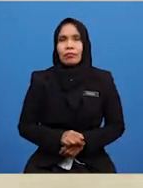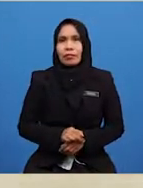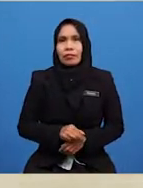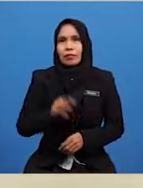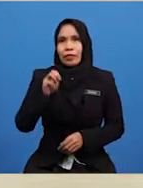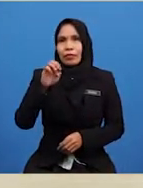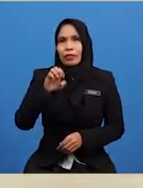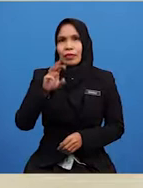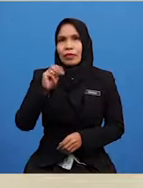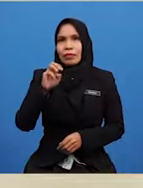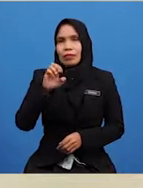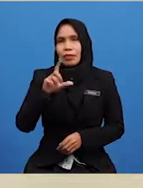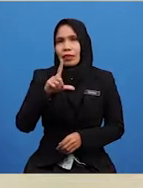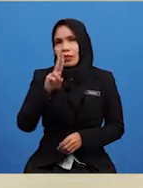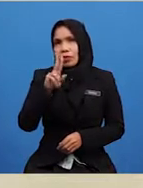Jawapannya ialah